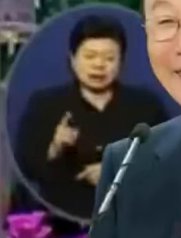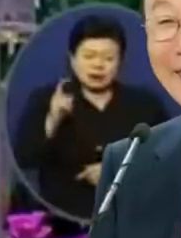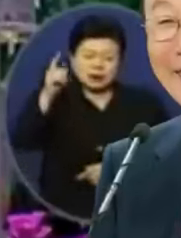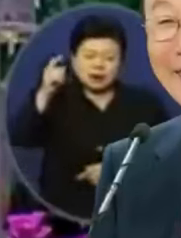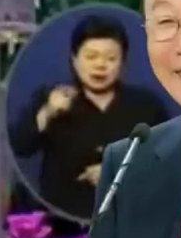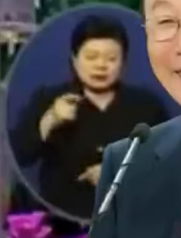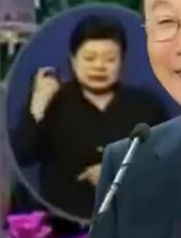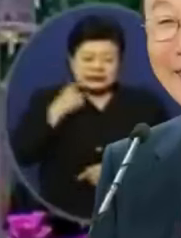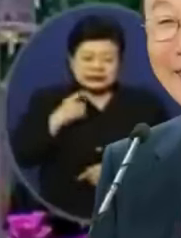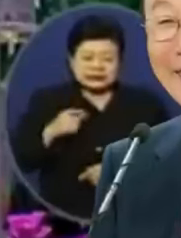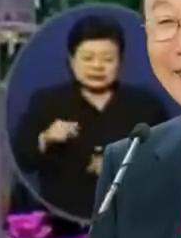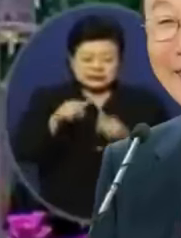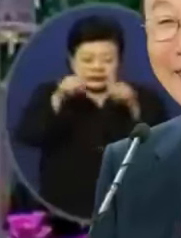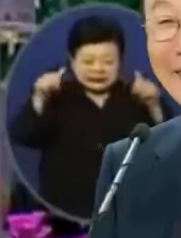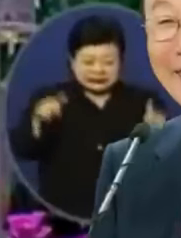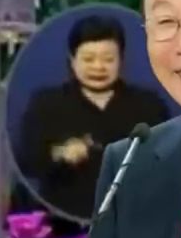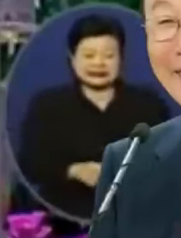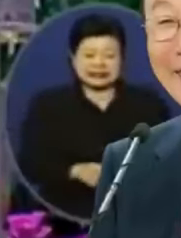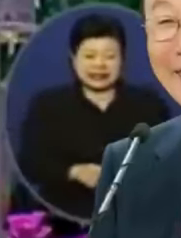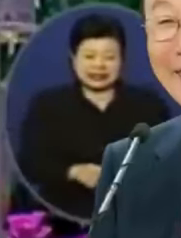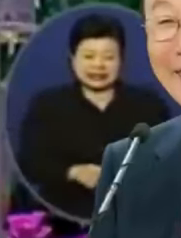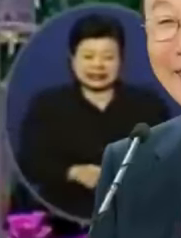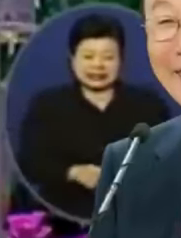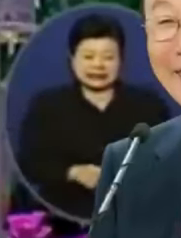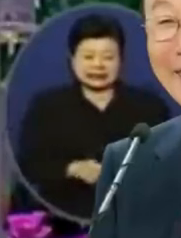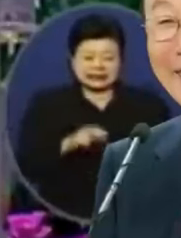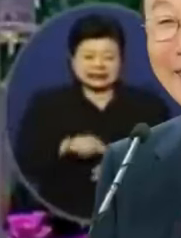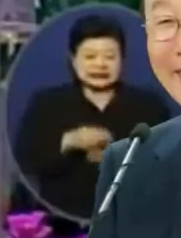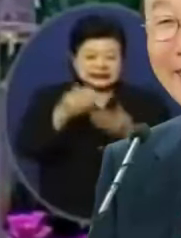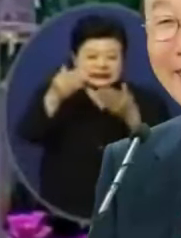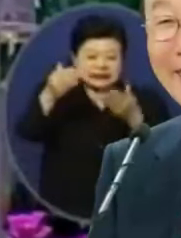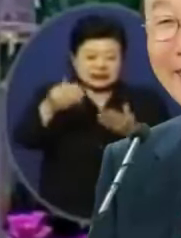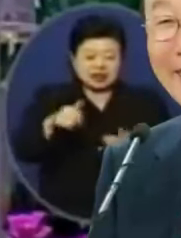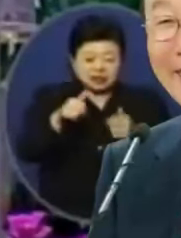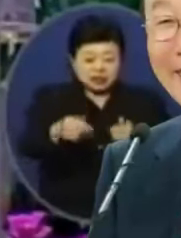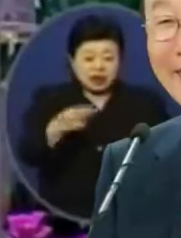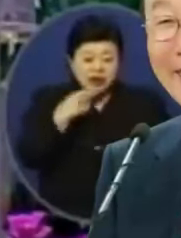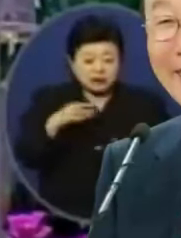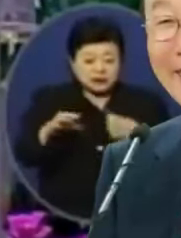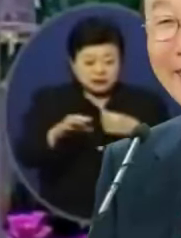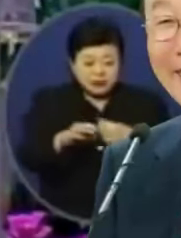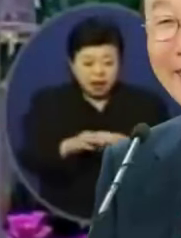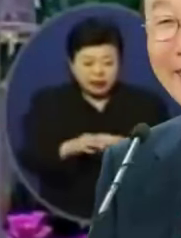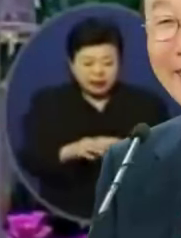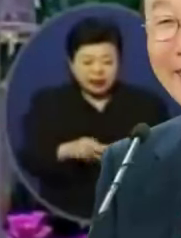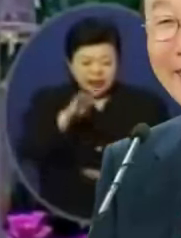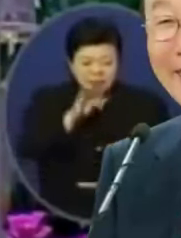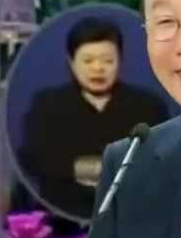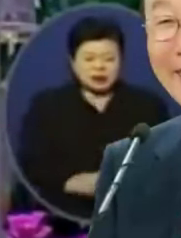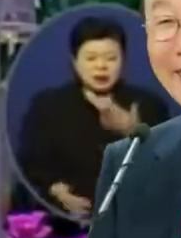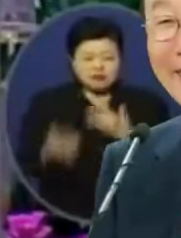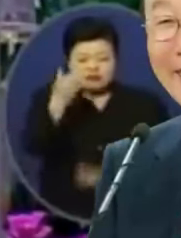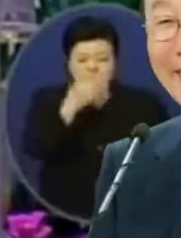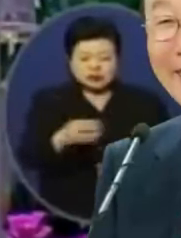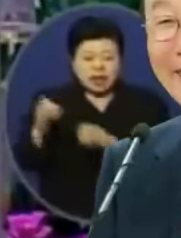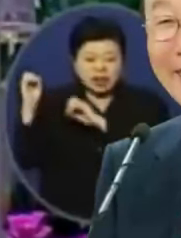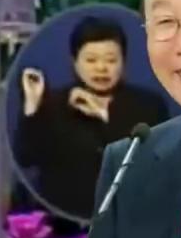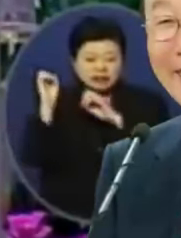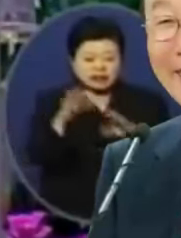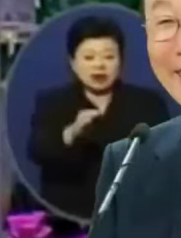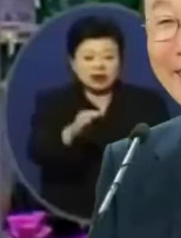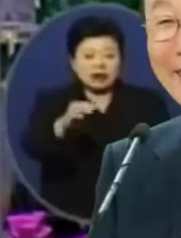신상의 제막식에서 누구든지 절하지 않은 사람은 즉시 맹렬히 타는 불무불에 던져